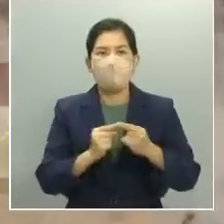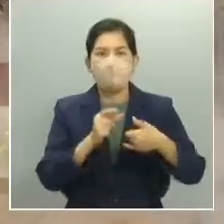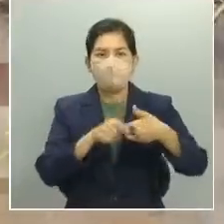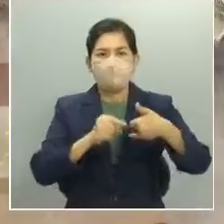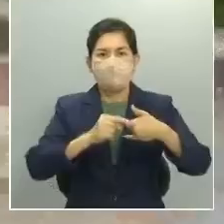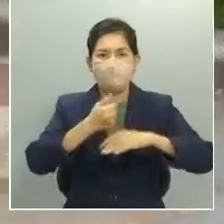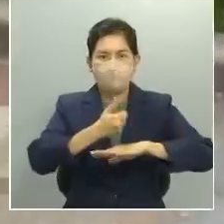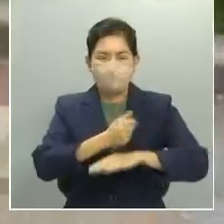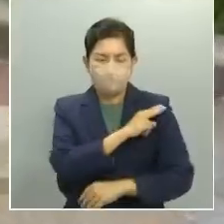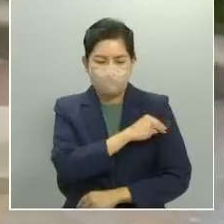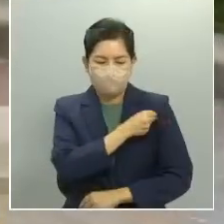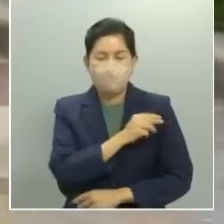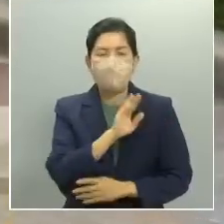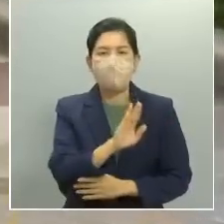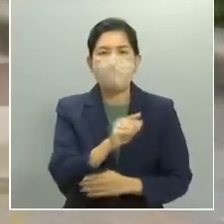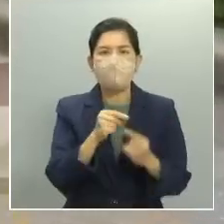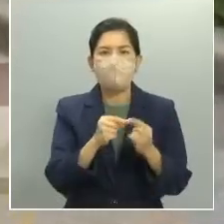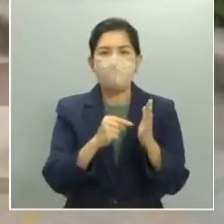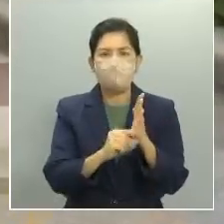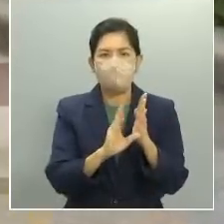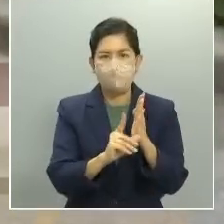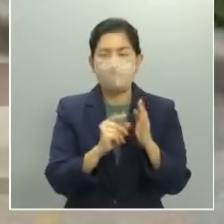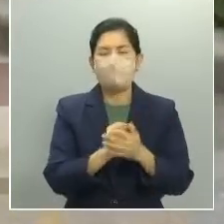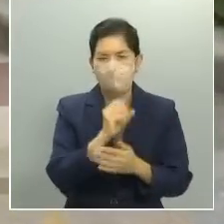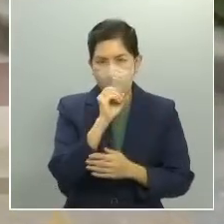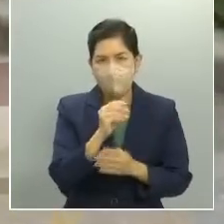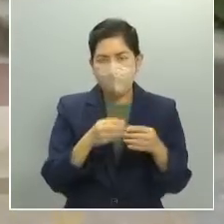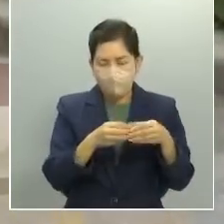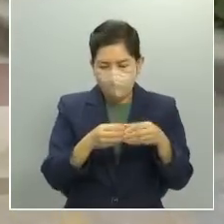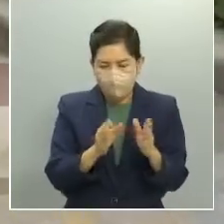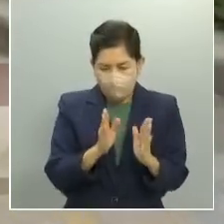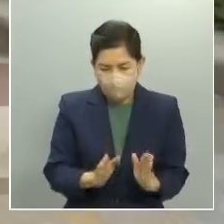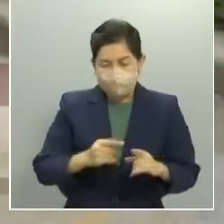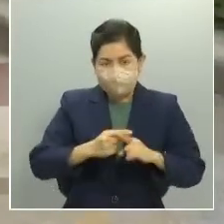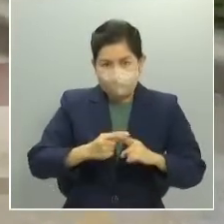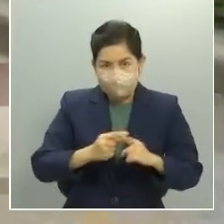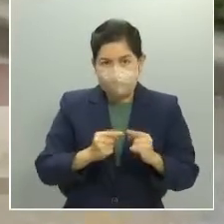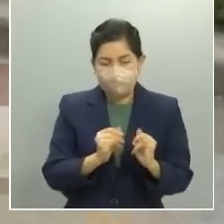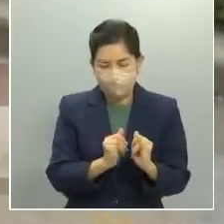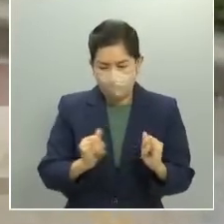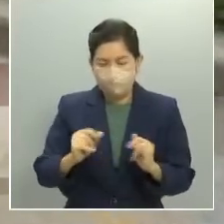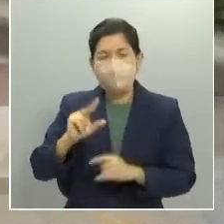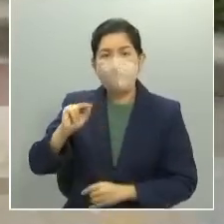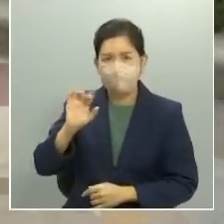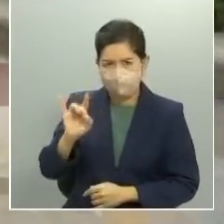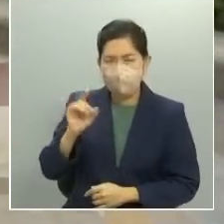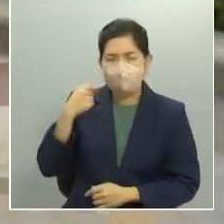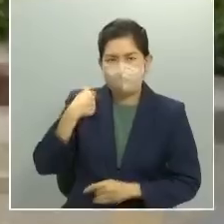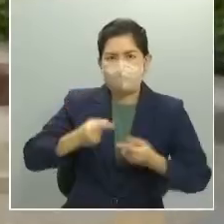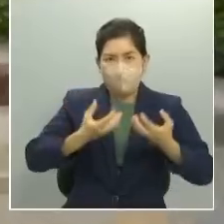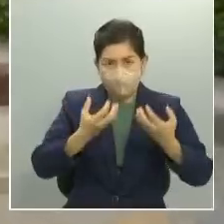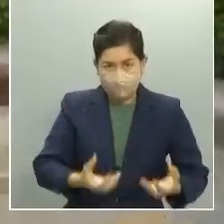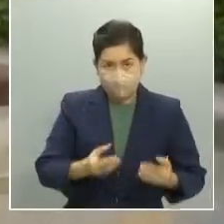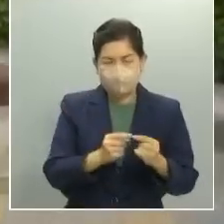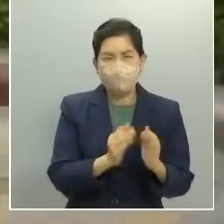แพทย์อภิรัตน์กตัญญุตานนท์ท่านยอมรับเลยนะฮะว่าผู้บาดเจ็บ38รายบาดเจ็บอาการหนัก20ค